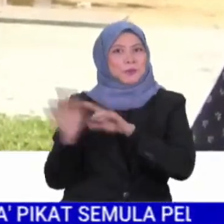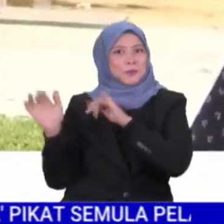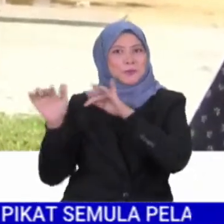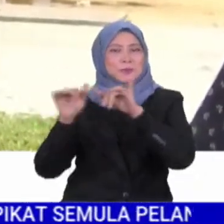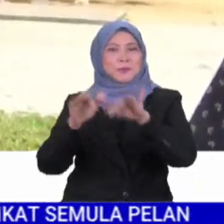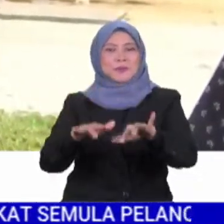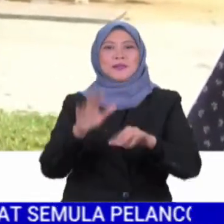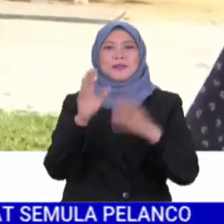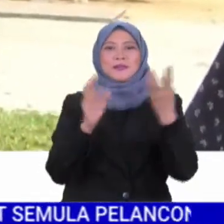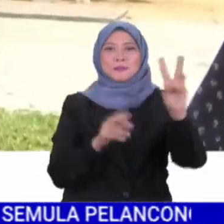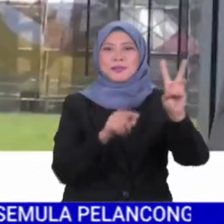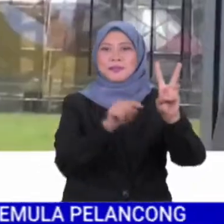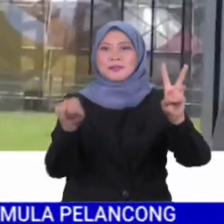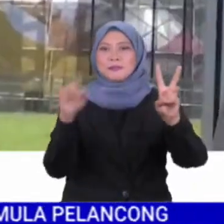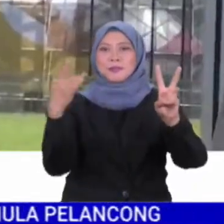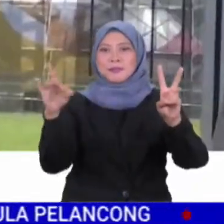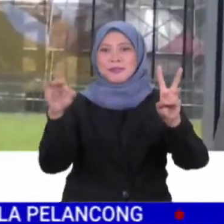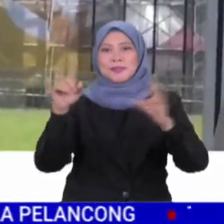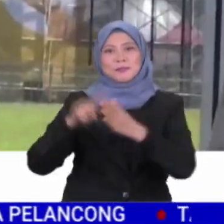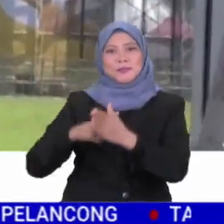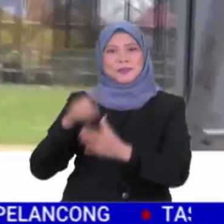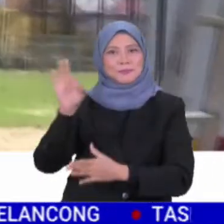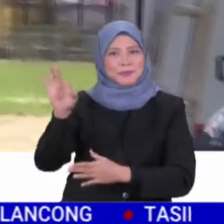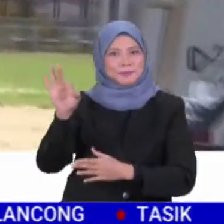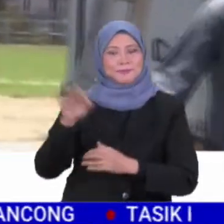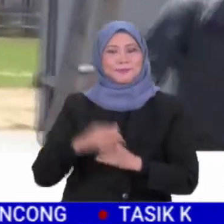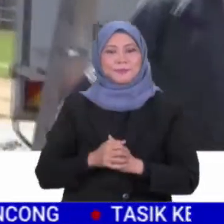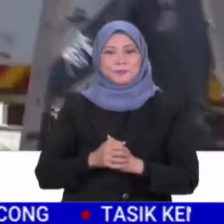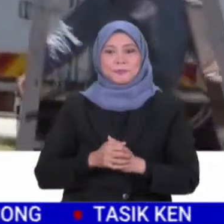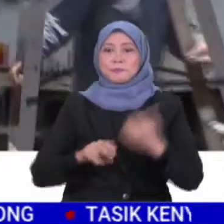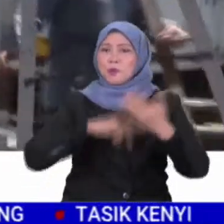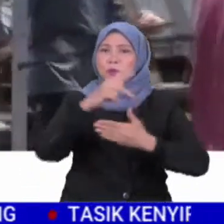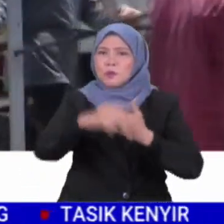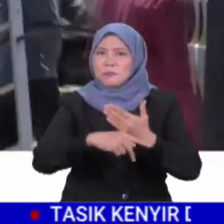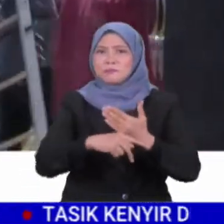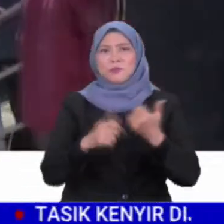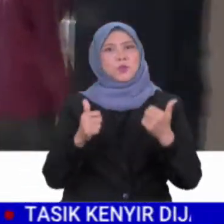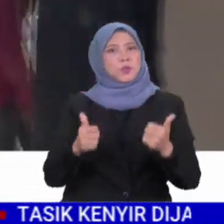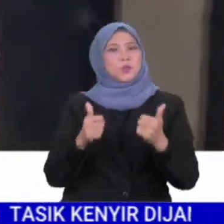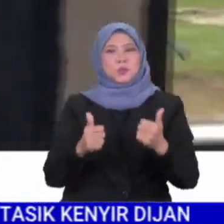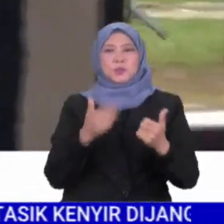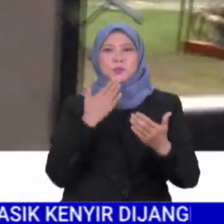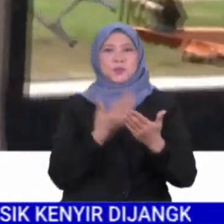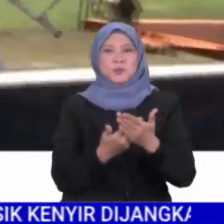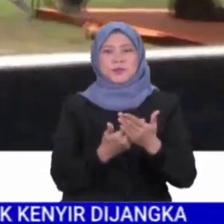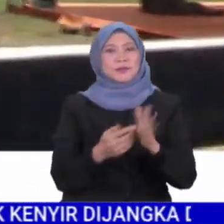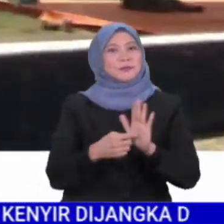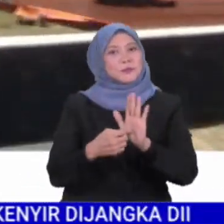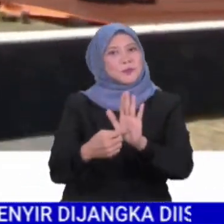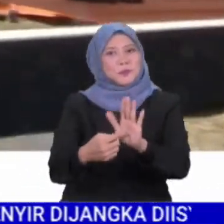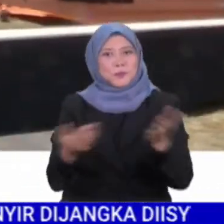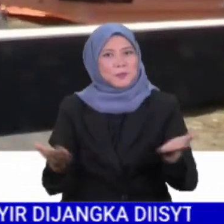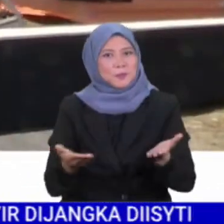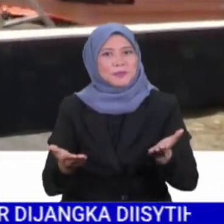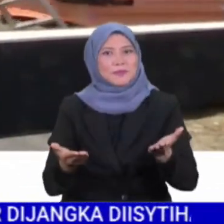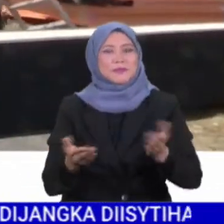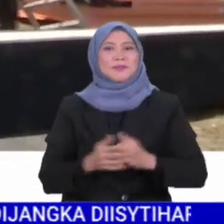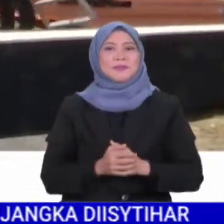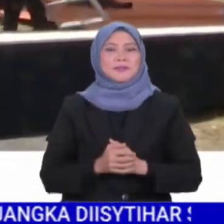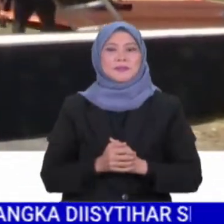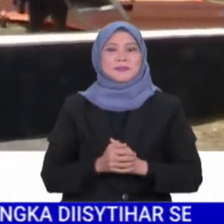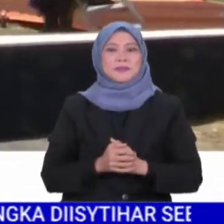Ketere 16 hingga 18 September. Kita membawakan pengisian yang sangat unik dan menarik, memaparkan